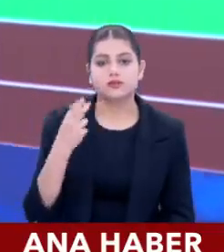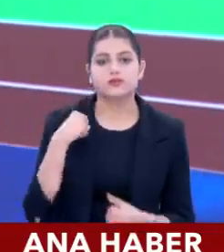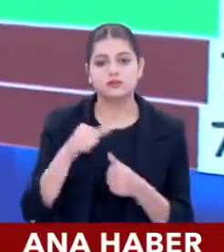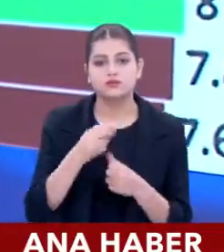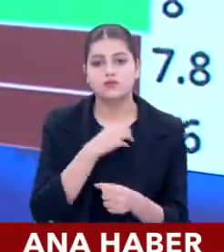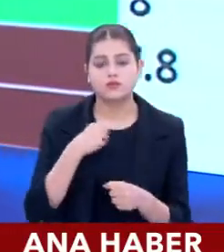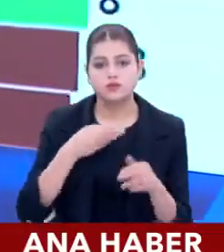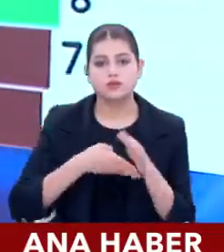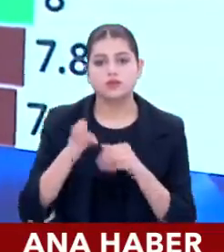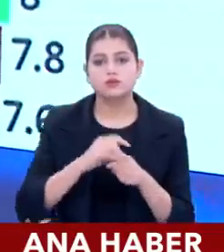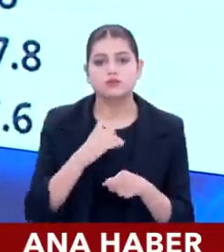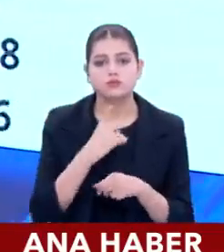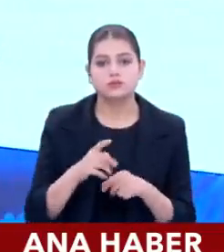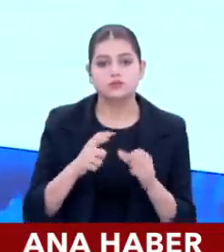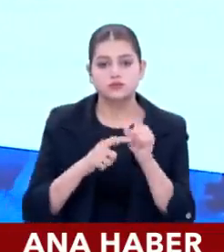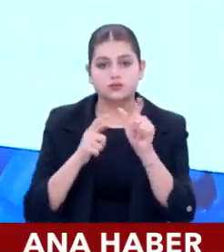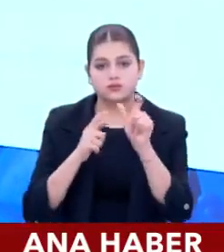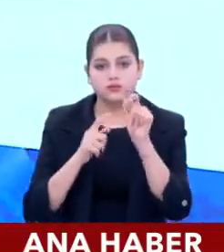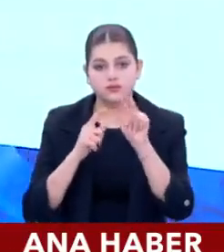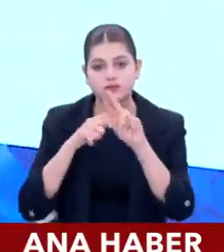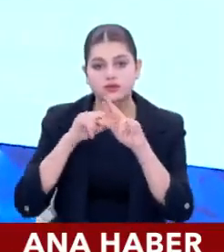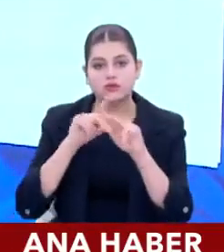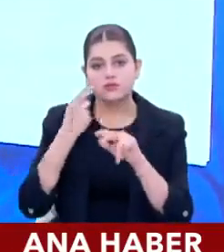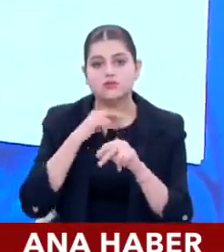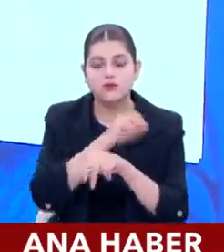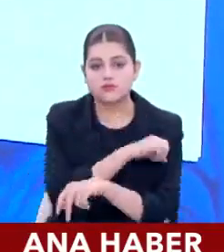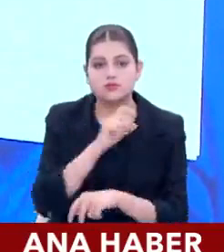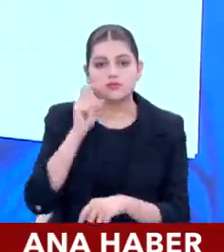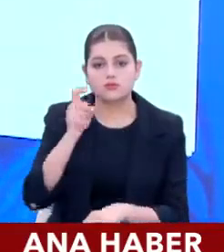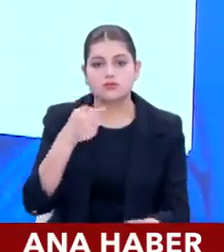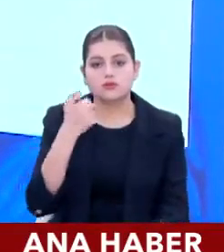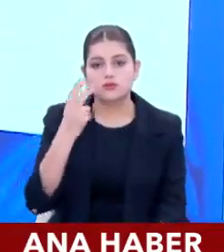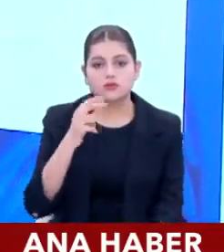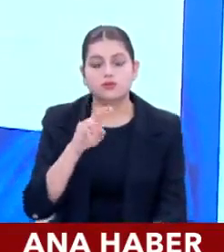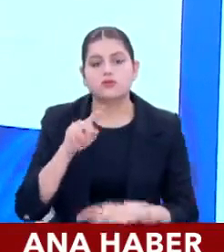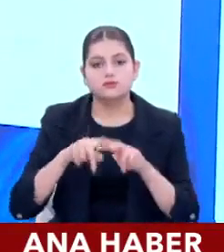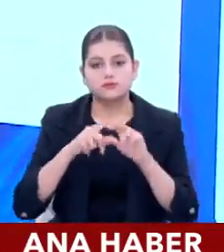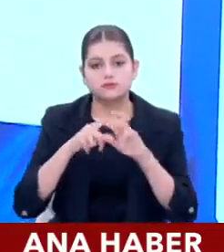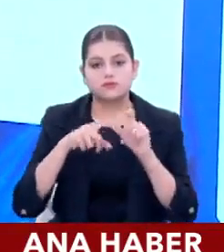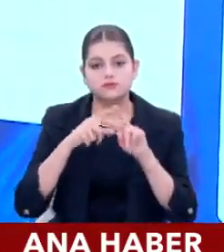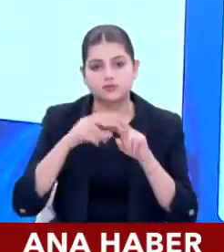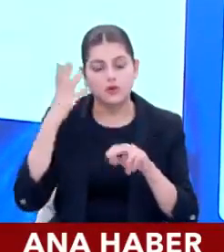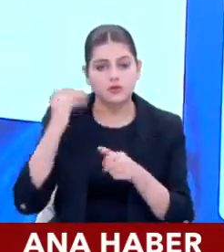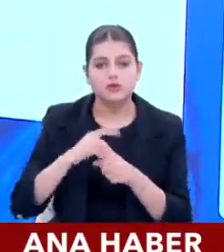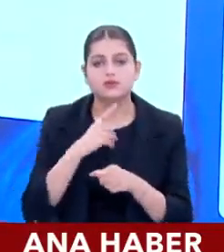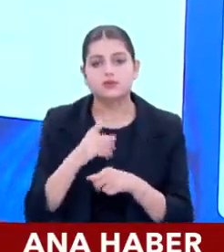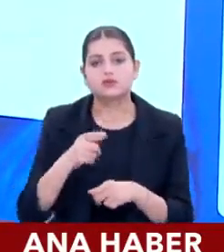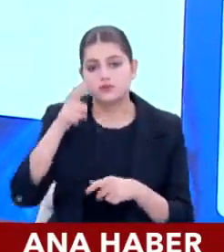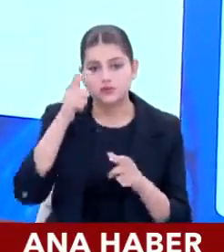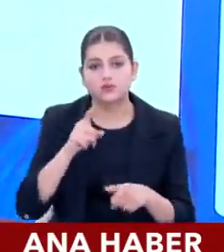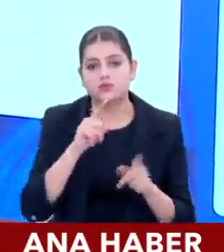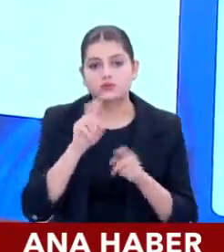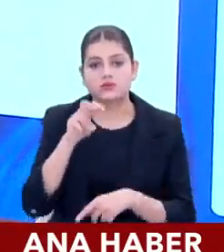doktora gidiyorsunuz Doğu Akya bir sırada Almanya 9.6 Macaristan 9.4 Hollanda 8.6 Türkiye